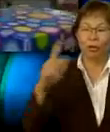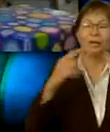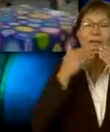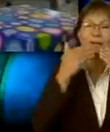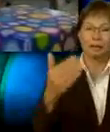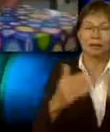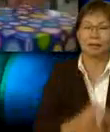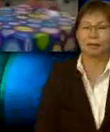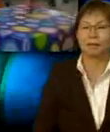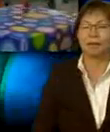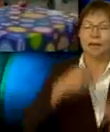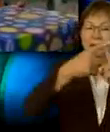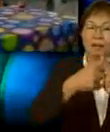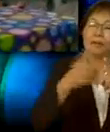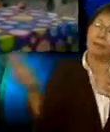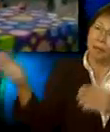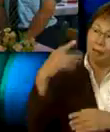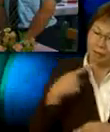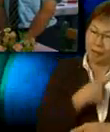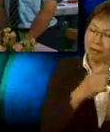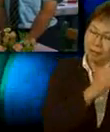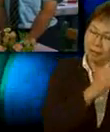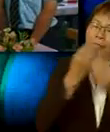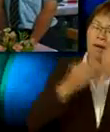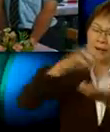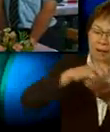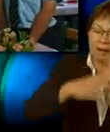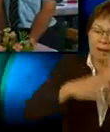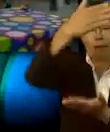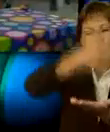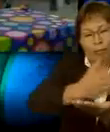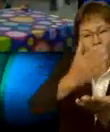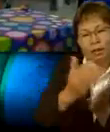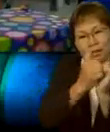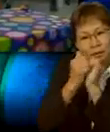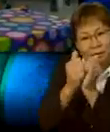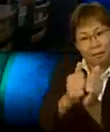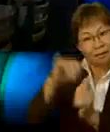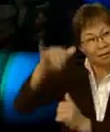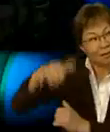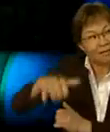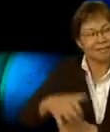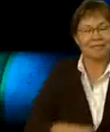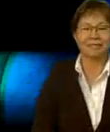Okey, terima kasih. Jadi marilah sama-sama kita makan kek ni dan kita potong kek sama-sama, eh?